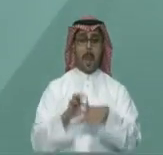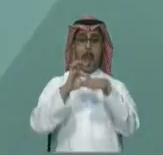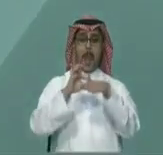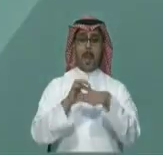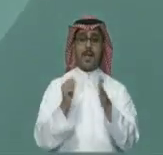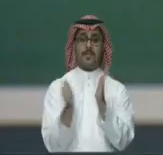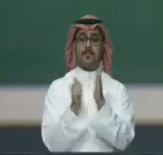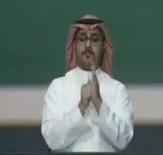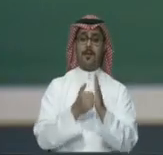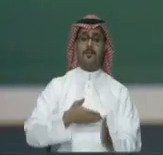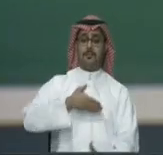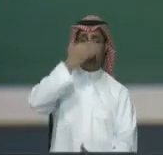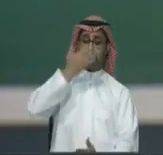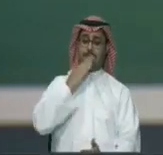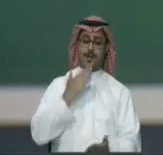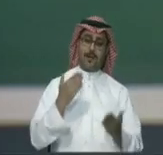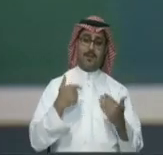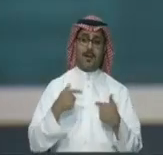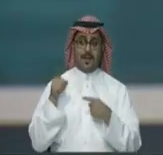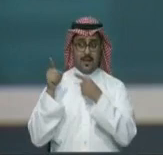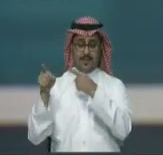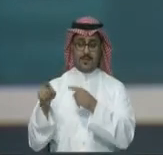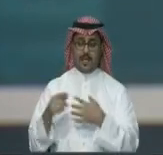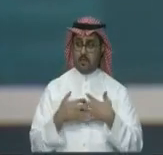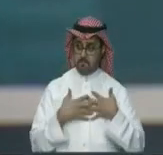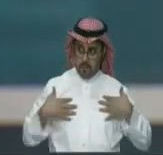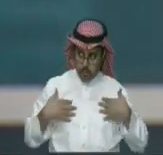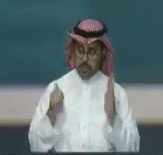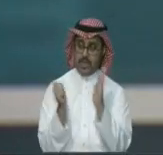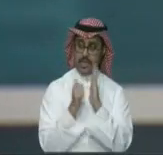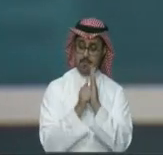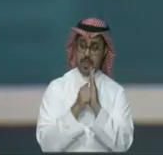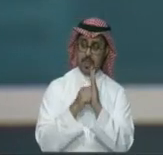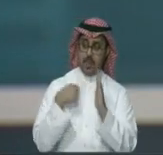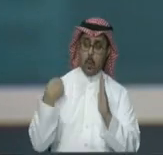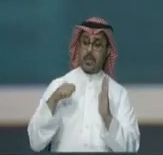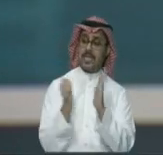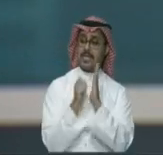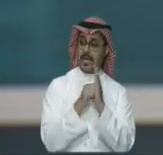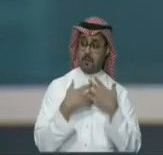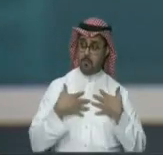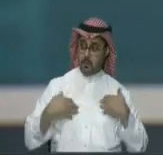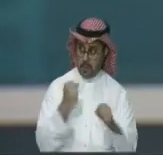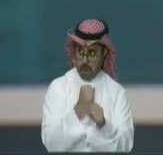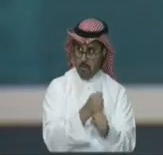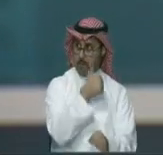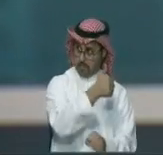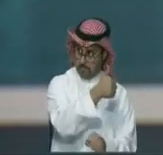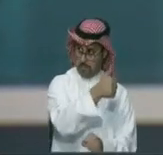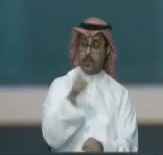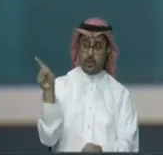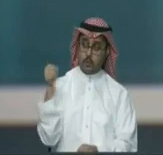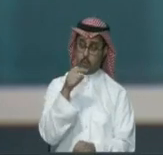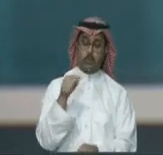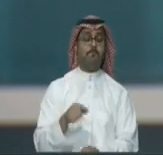نعم. جيد، أفهم من كلامك أنك راضي عن أداء وزارة الأسكان لتوفير السكن للمواطنين بالنسبة لبرامجها وما تقدمه حتى الآن.